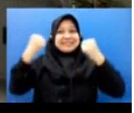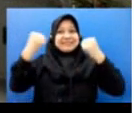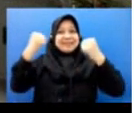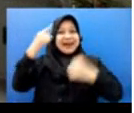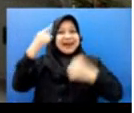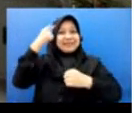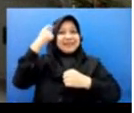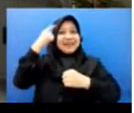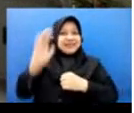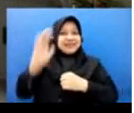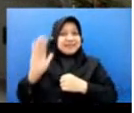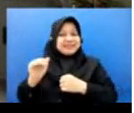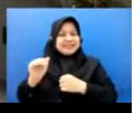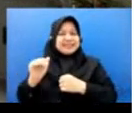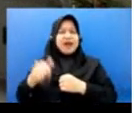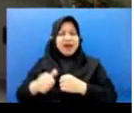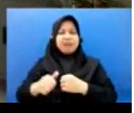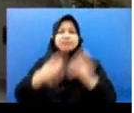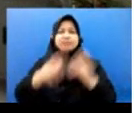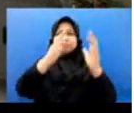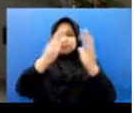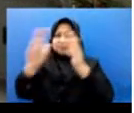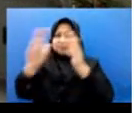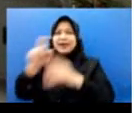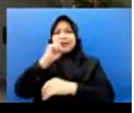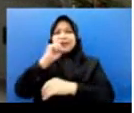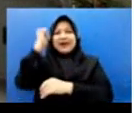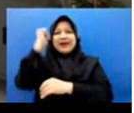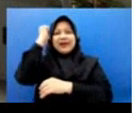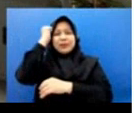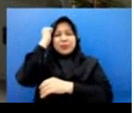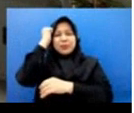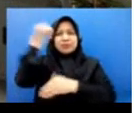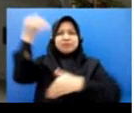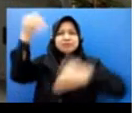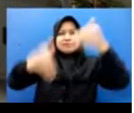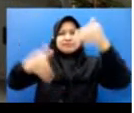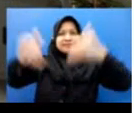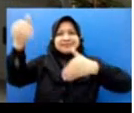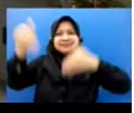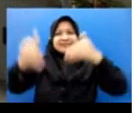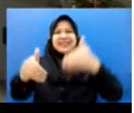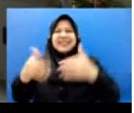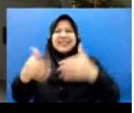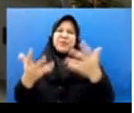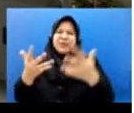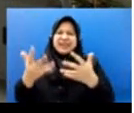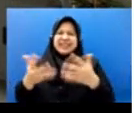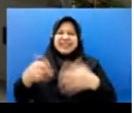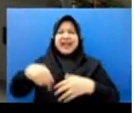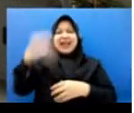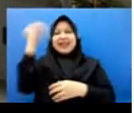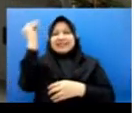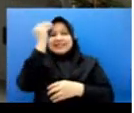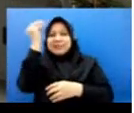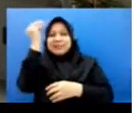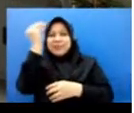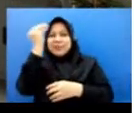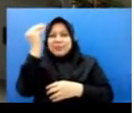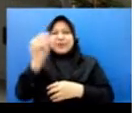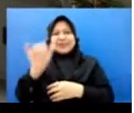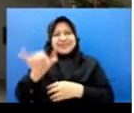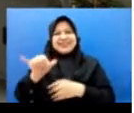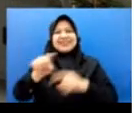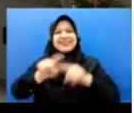sangat mengapresiasi kehadiran Bapak dan Ibu di tengah waktu yang mungkin sangat sibuk, tapi masih tetap untuk menyempatkan diri